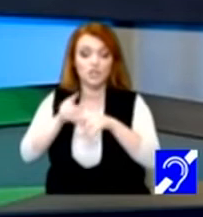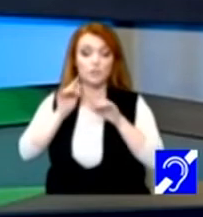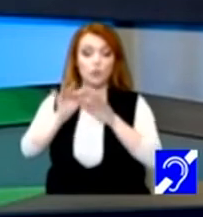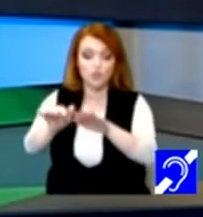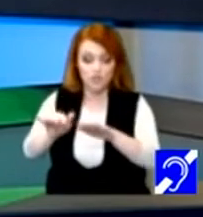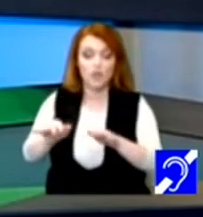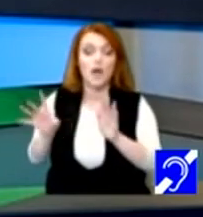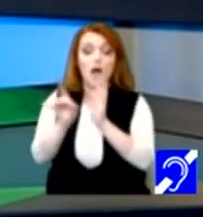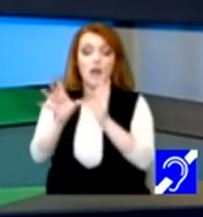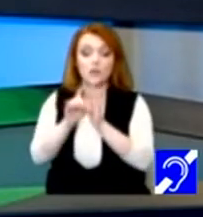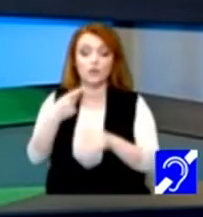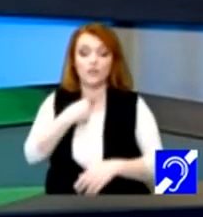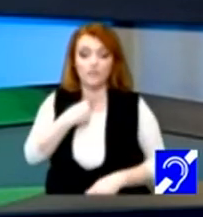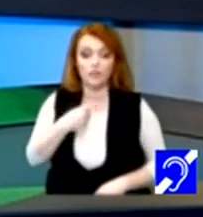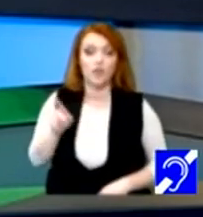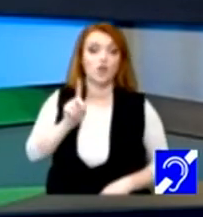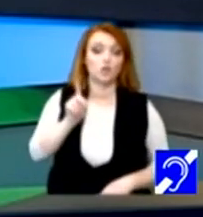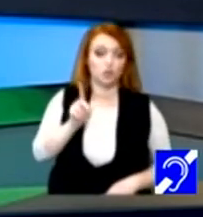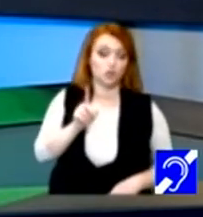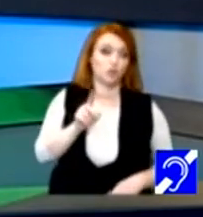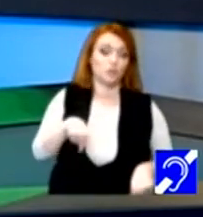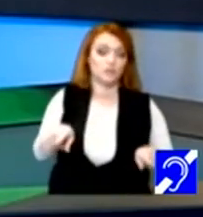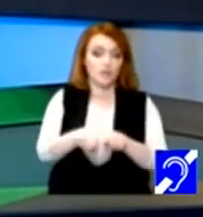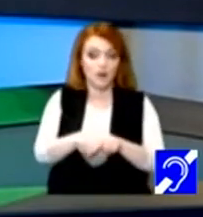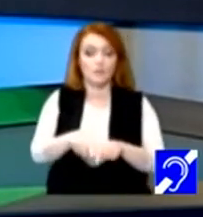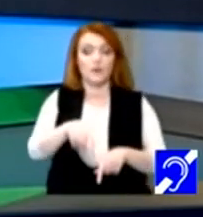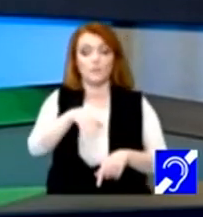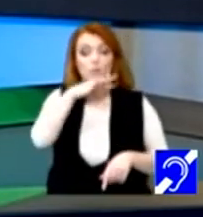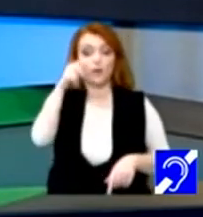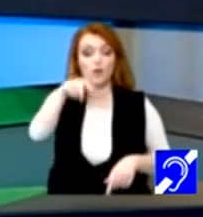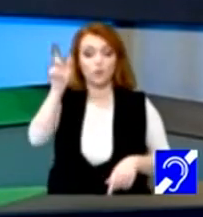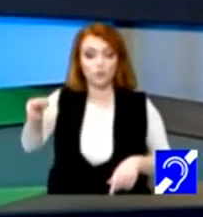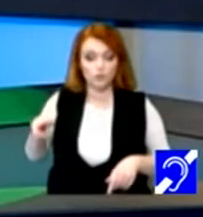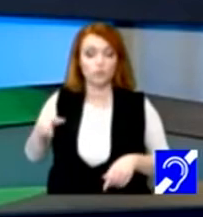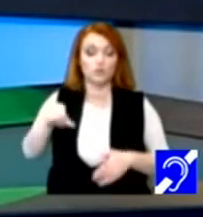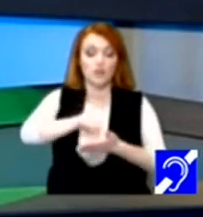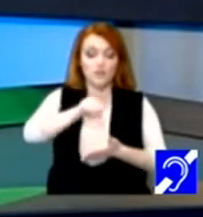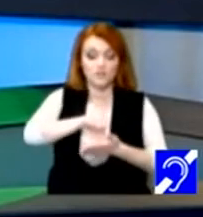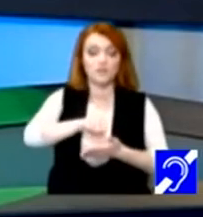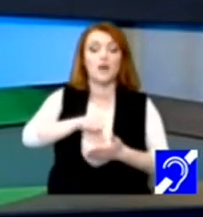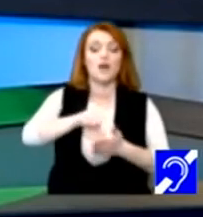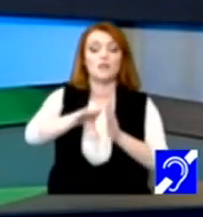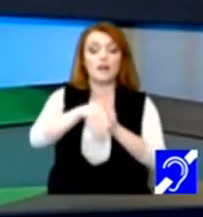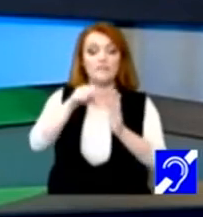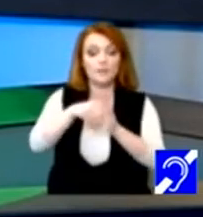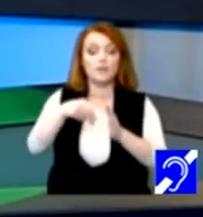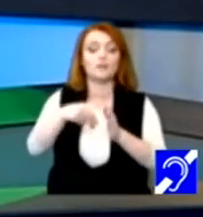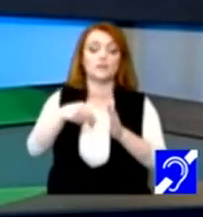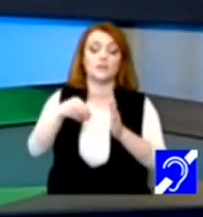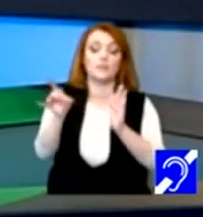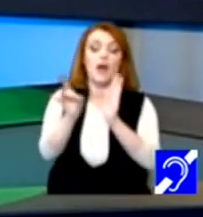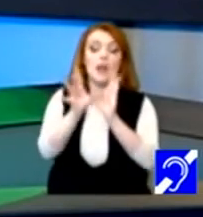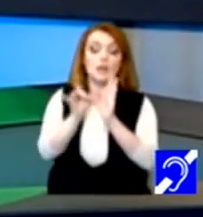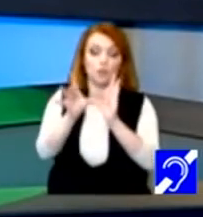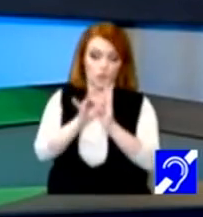pilotarea votului electronic ca metodă alternativă de vot prin intermediul semnăturii digitale. Ideea este privită cu ochii buni de